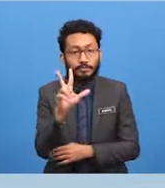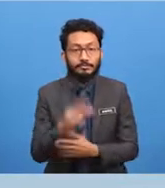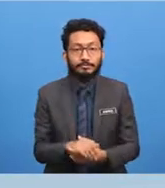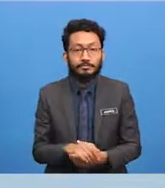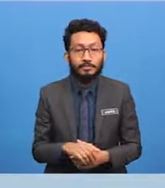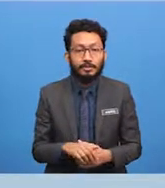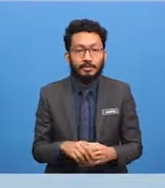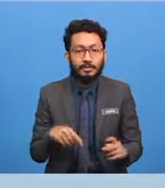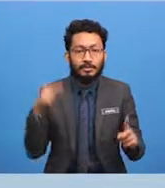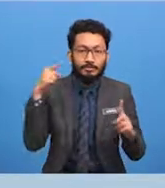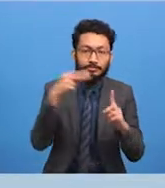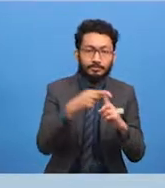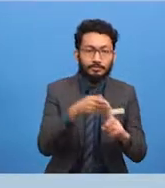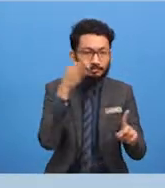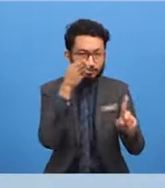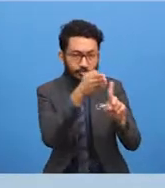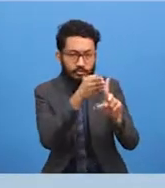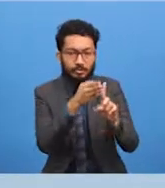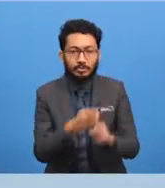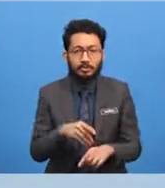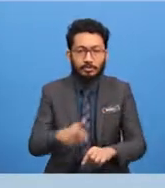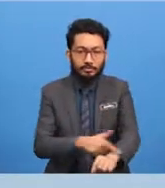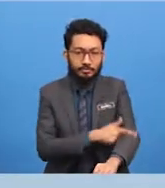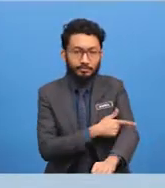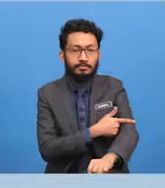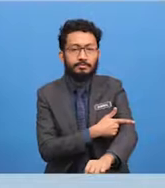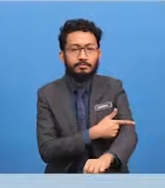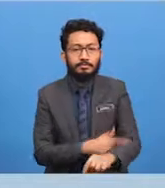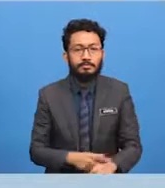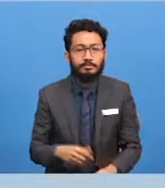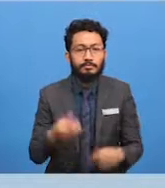tuju perniagaan sepanjang tempoh kewujudannya.